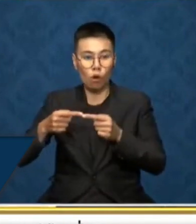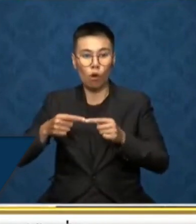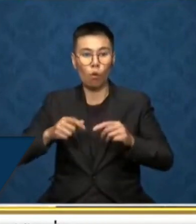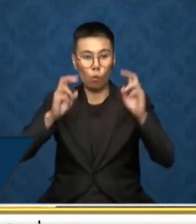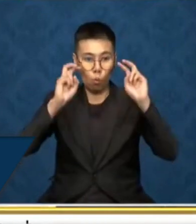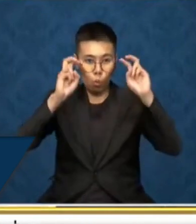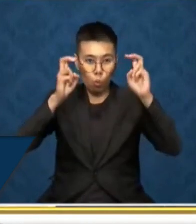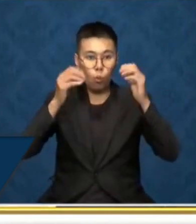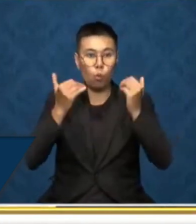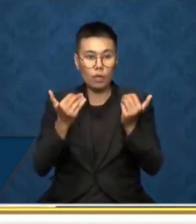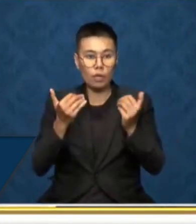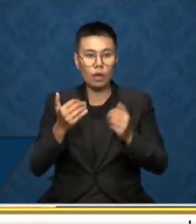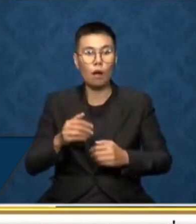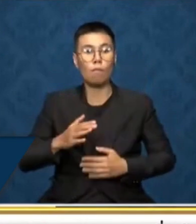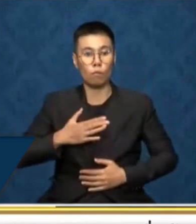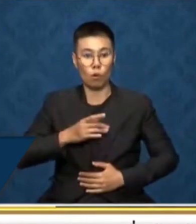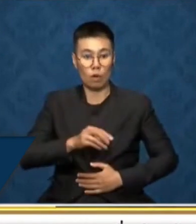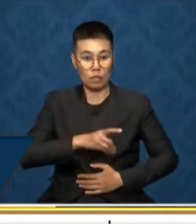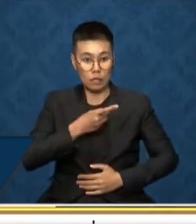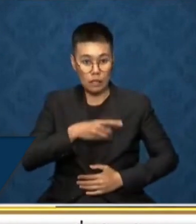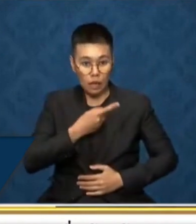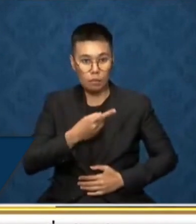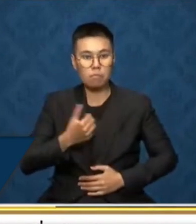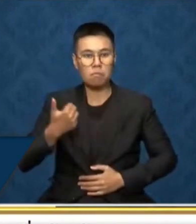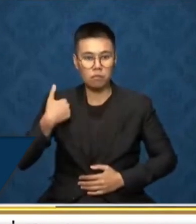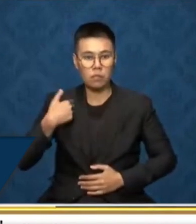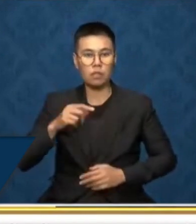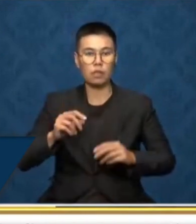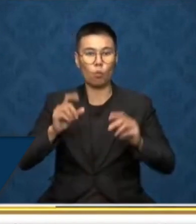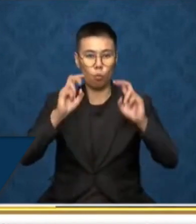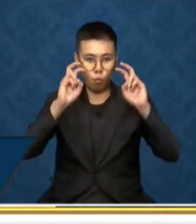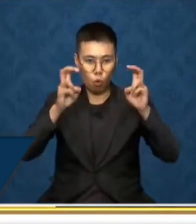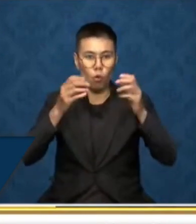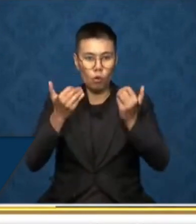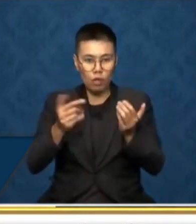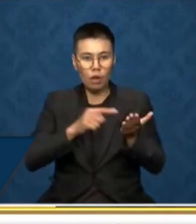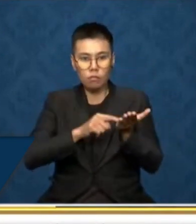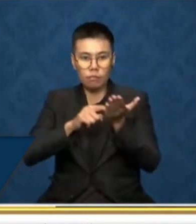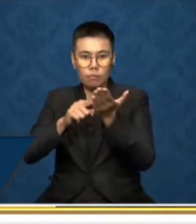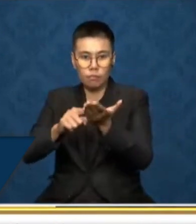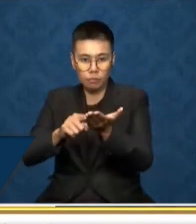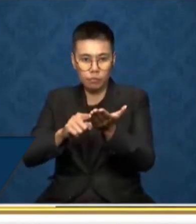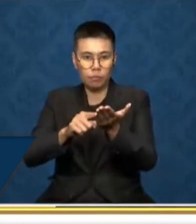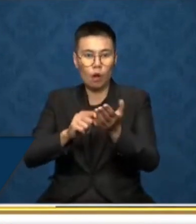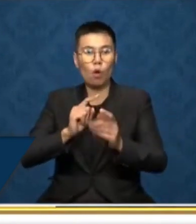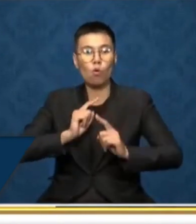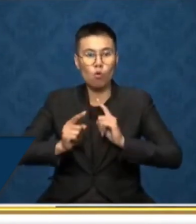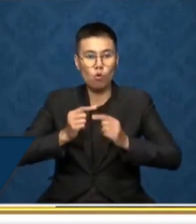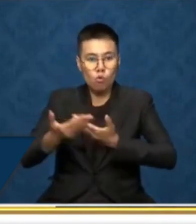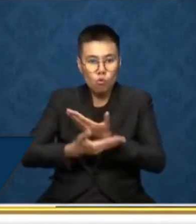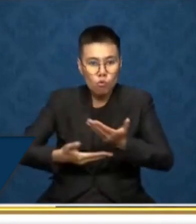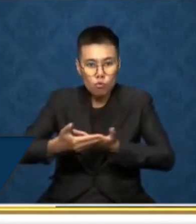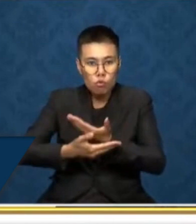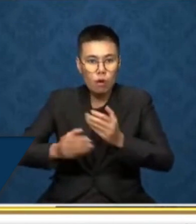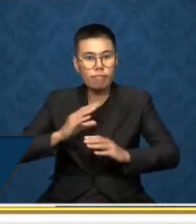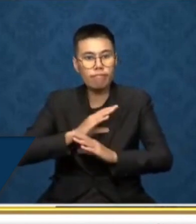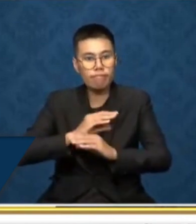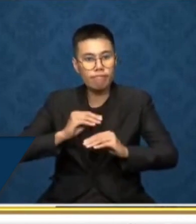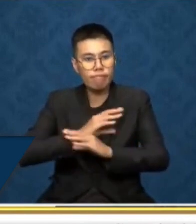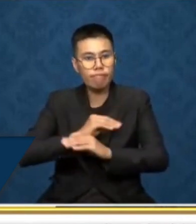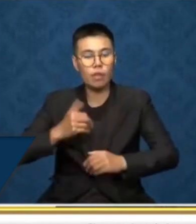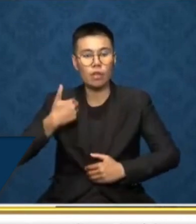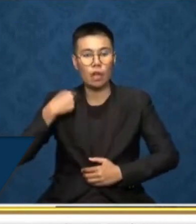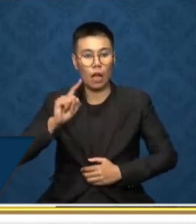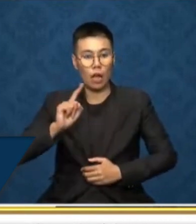ความดีใจครับที่มีญัตตินี้เข้ามาสู่สภาท่านประธานครับเราทราบกันดีครับว่าจากสมัยที่แล้วเนี่ยเ